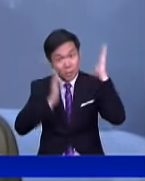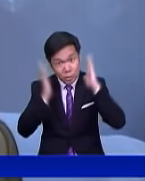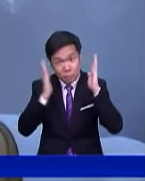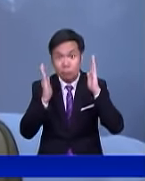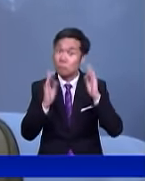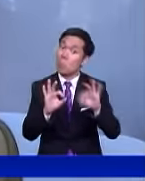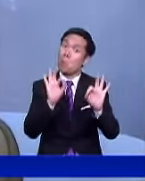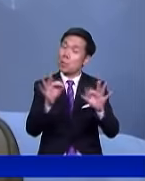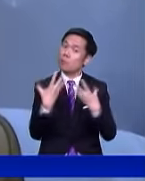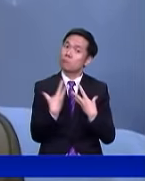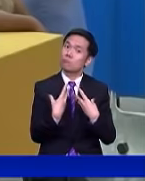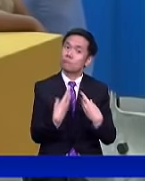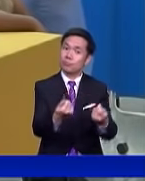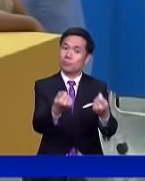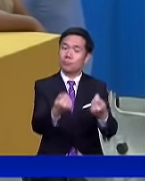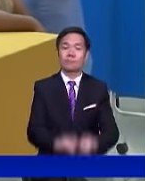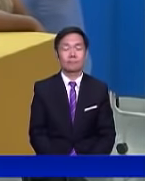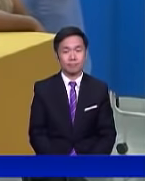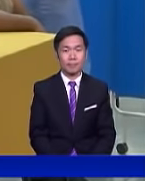terjejas.